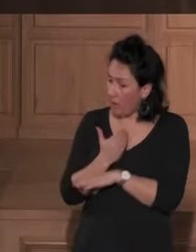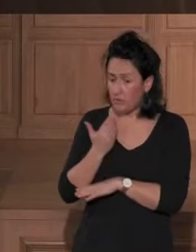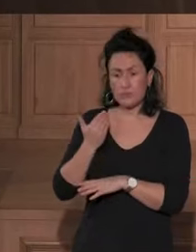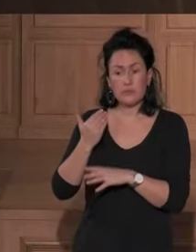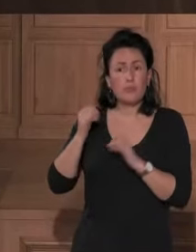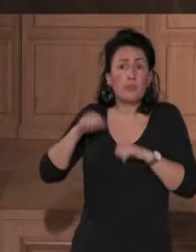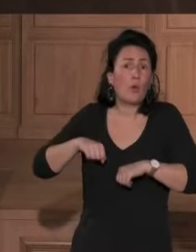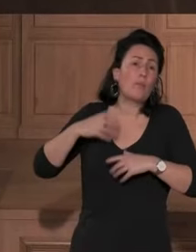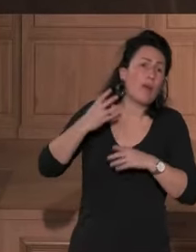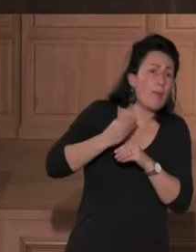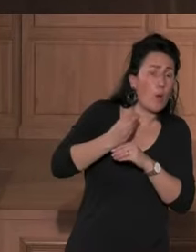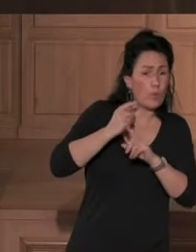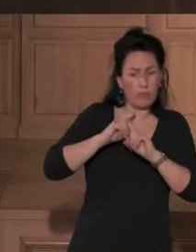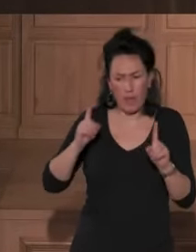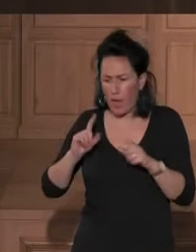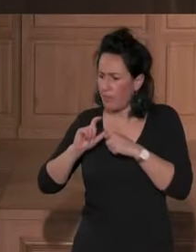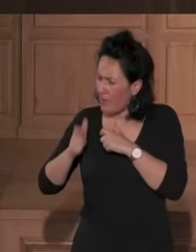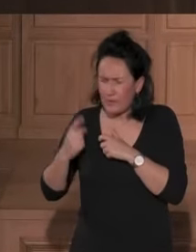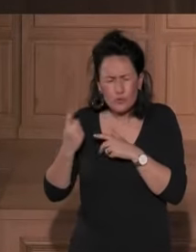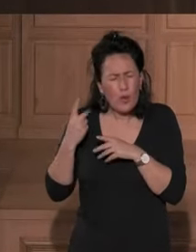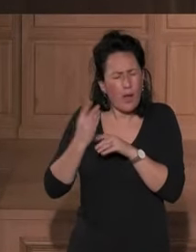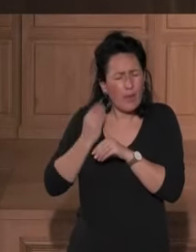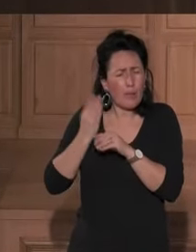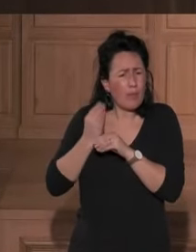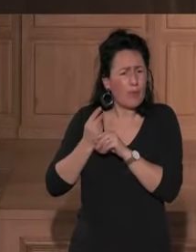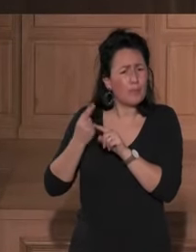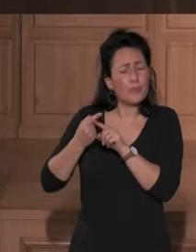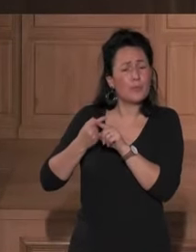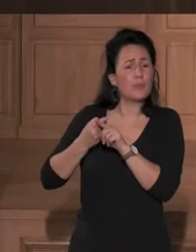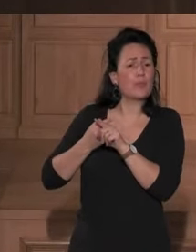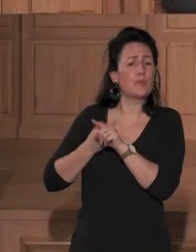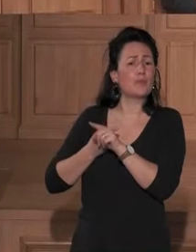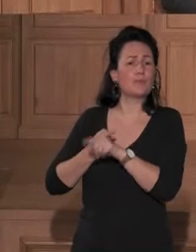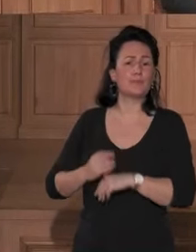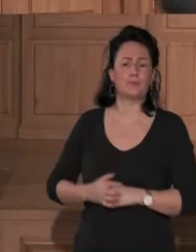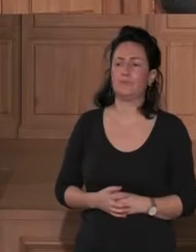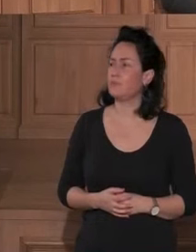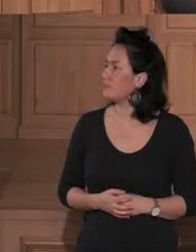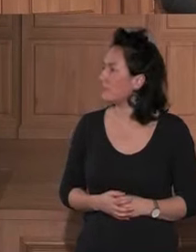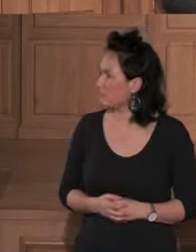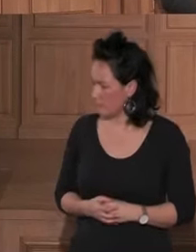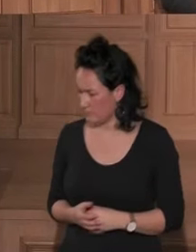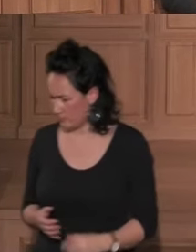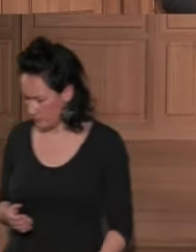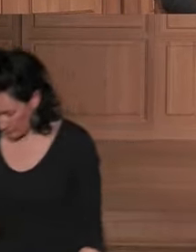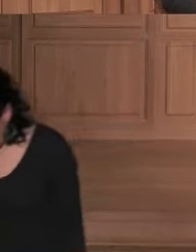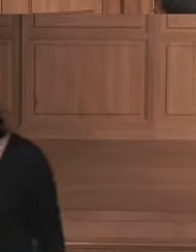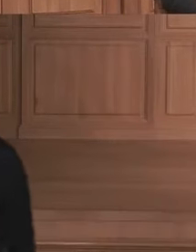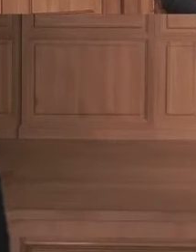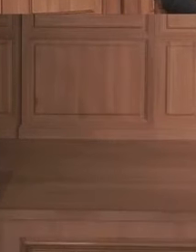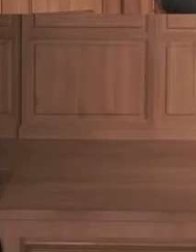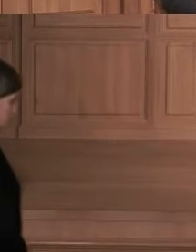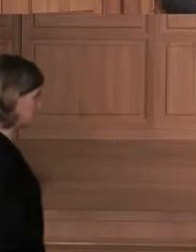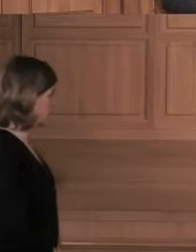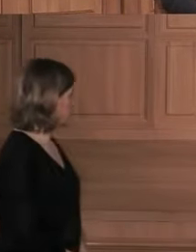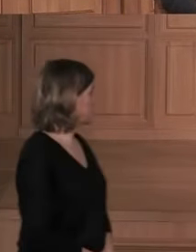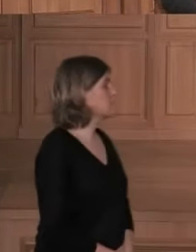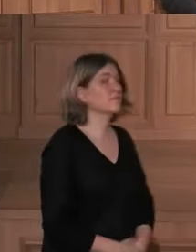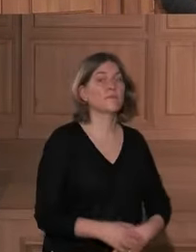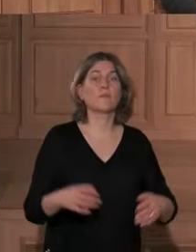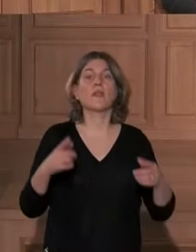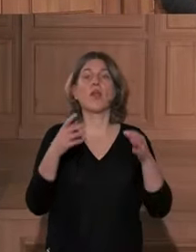Et une seule fois, quand c'est le 2 février, dans l'éternité entière du temps. Et le temps... Nous, on